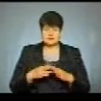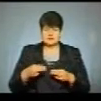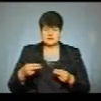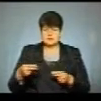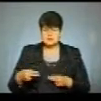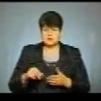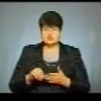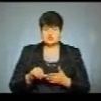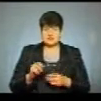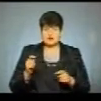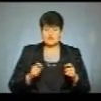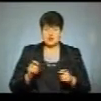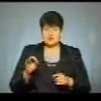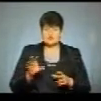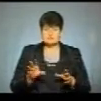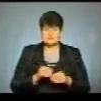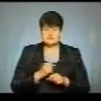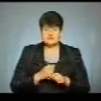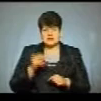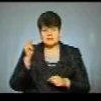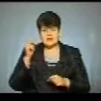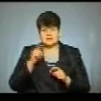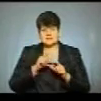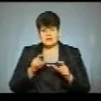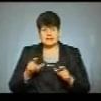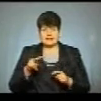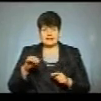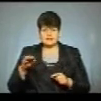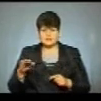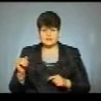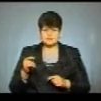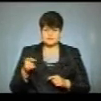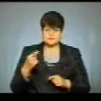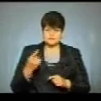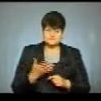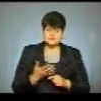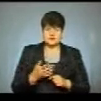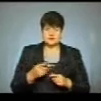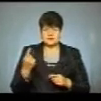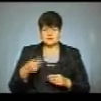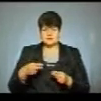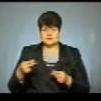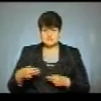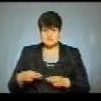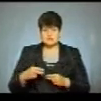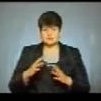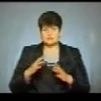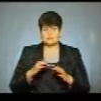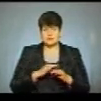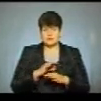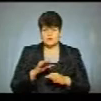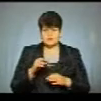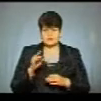підписали учасники форуму про співпрацю між навчальними закладами Литви та Тернопільщини. Один з них підписали проректор Міжнародного університету